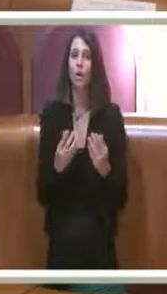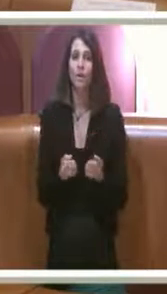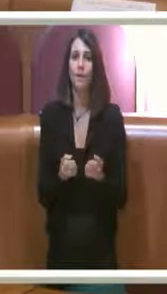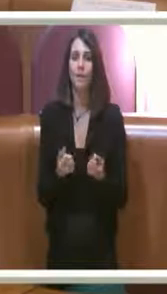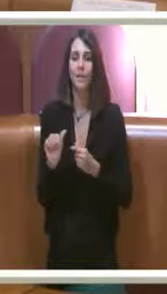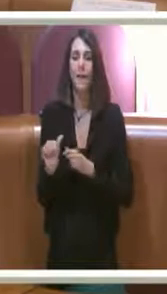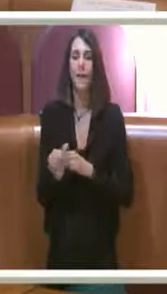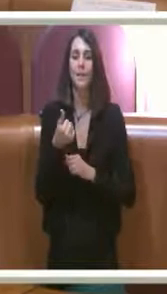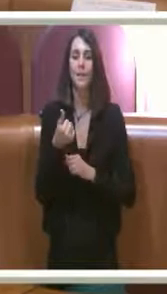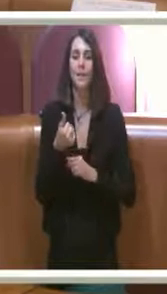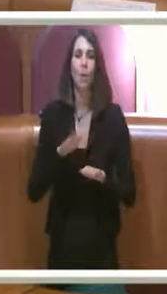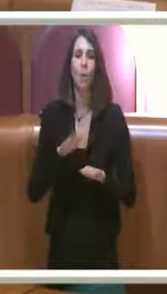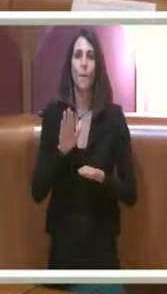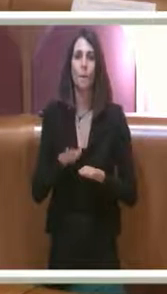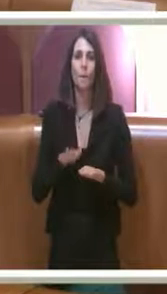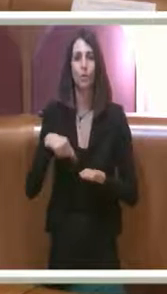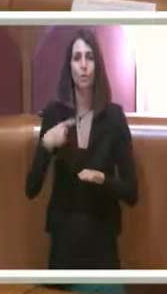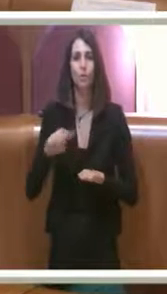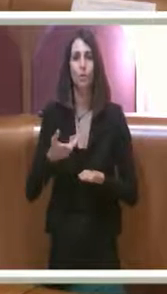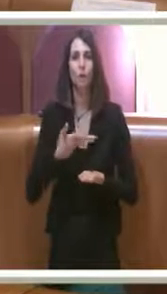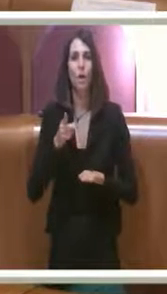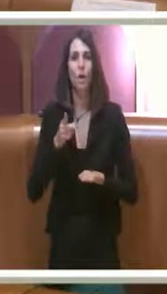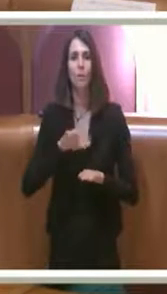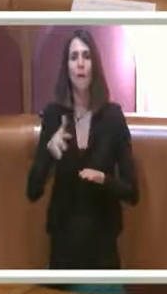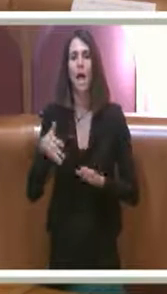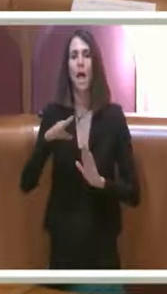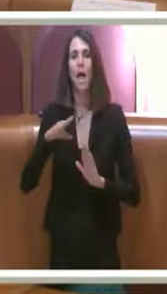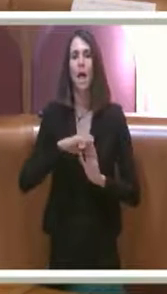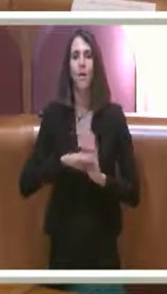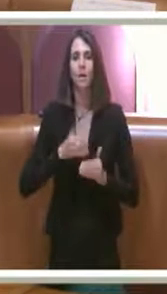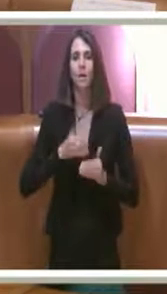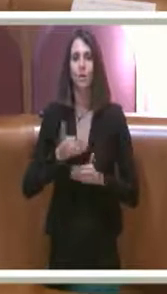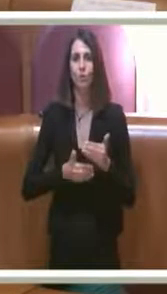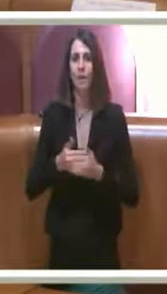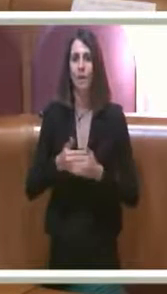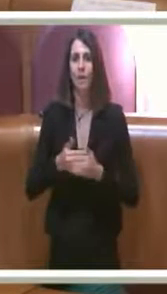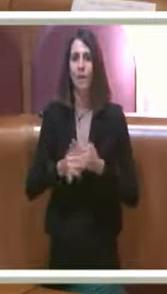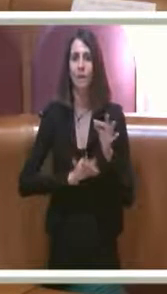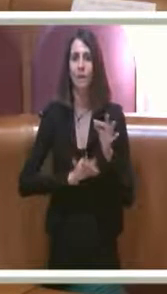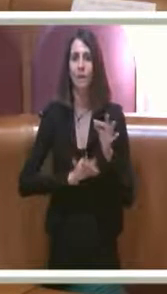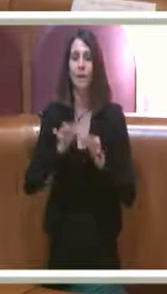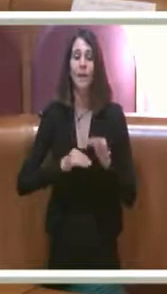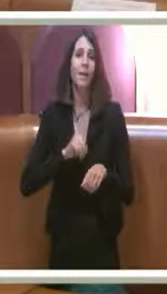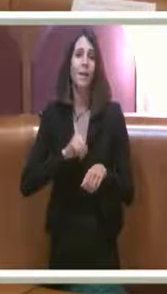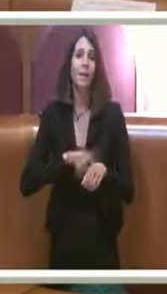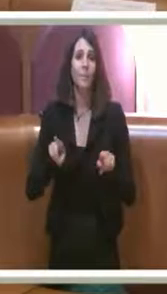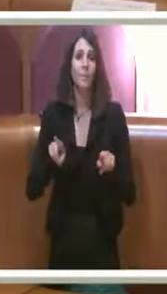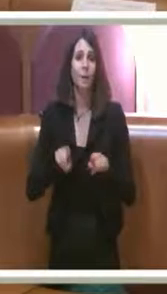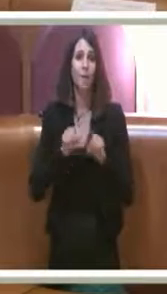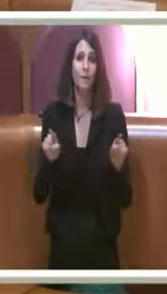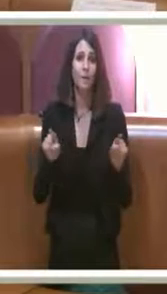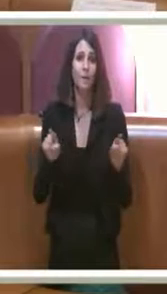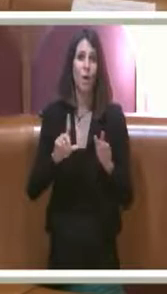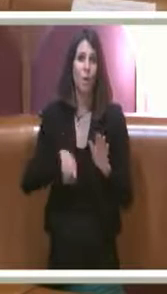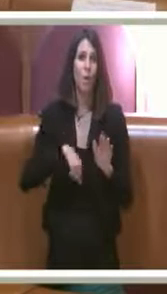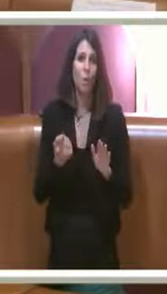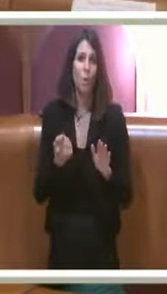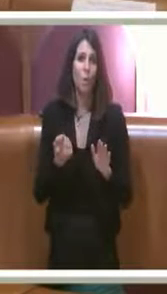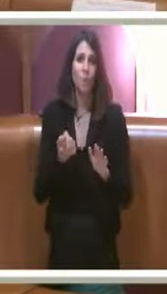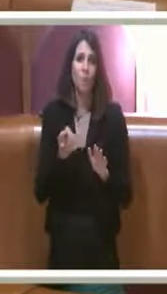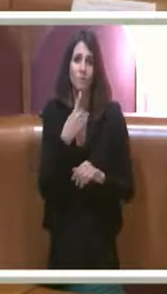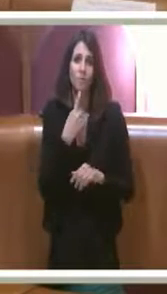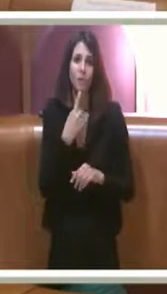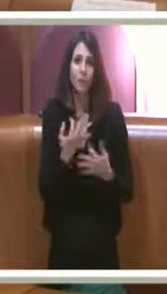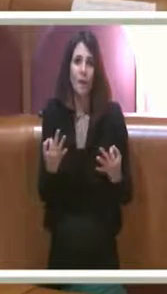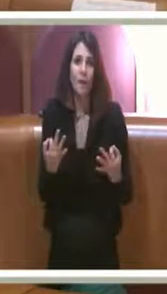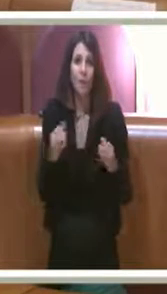ci saranno tutti gli altri procedimenti e quindi i tempi saranno quelli che dite voi. È vero, i tempi sono lunghi, si poteva fare